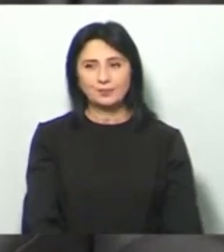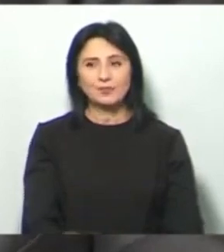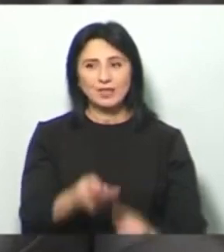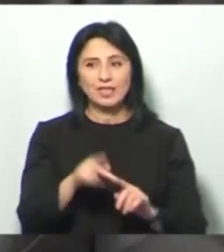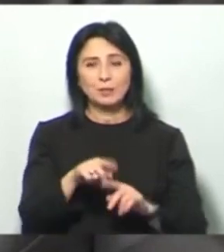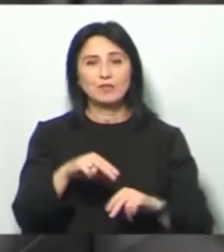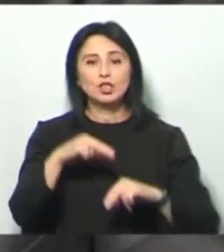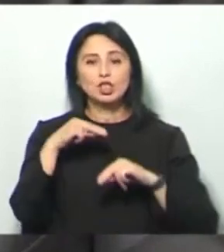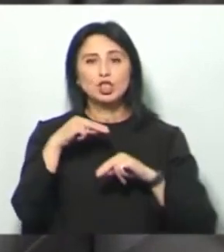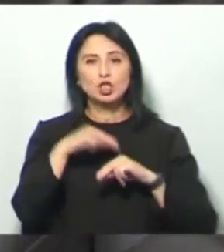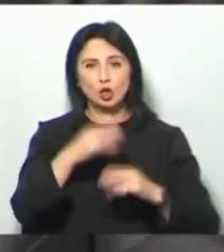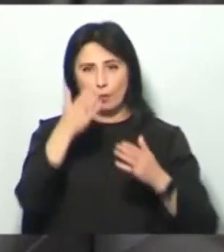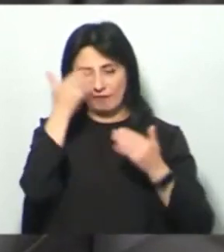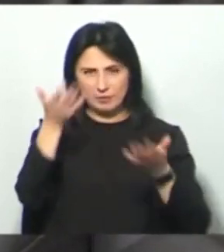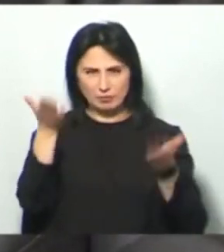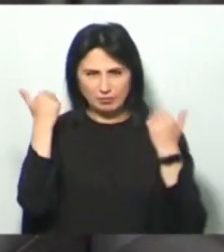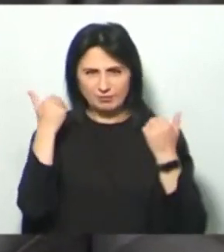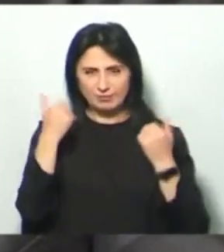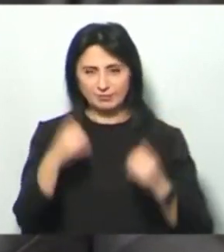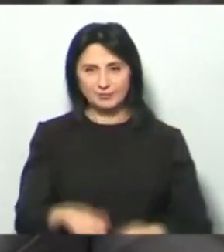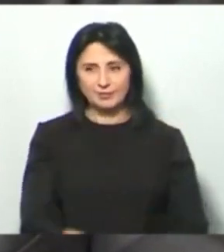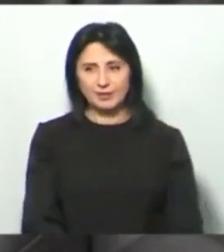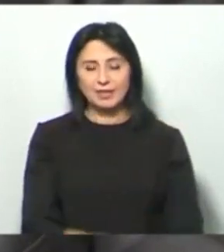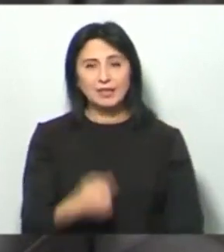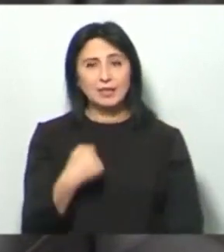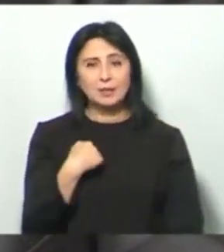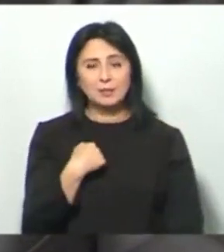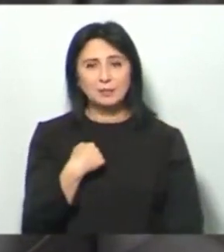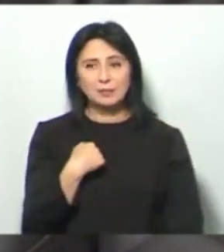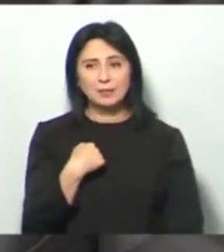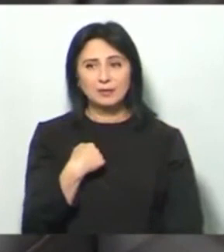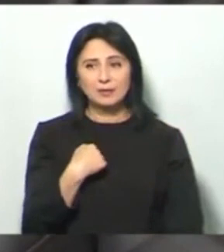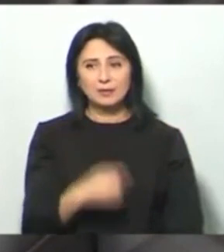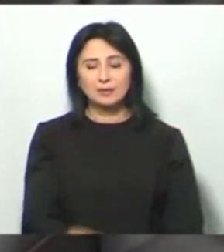იმას შრომით ვივიწყებ. მე